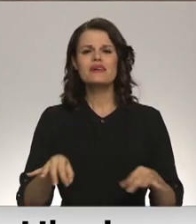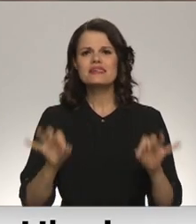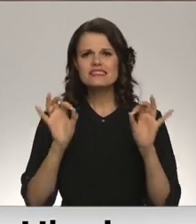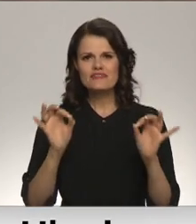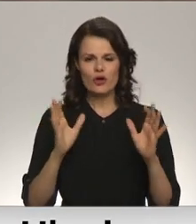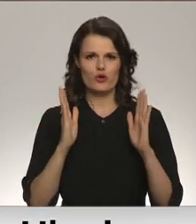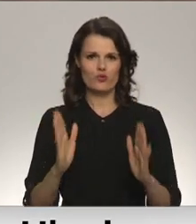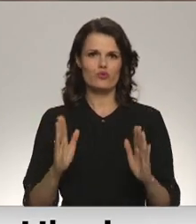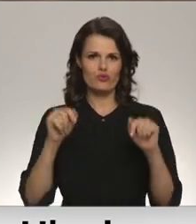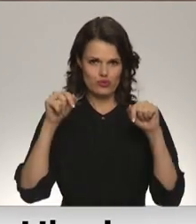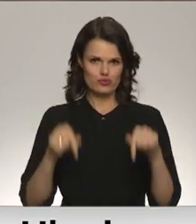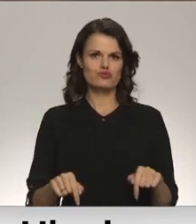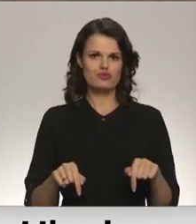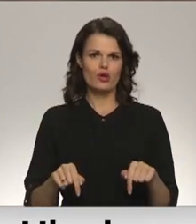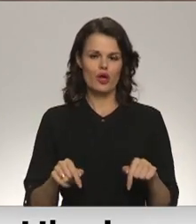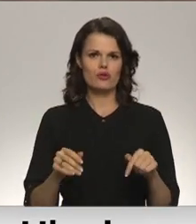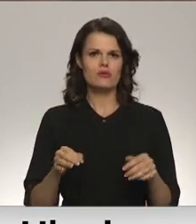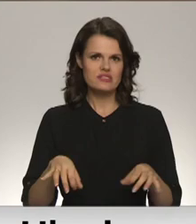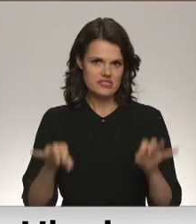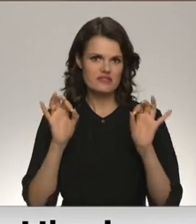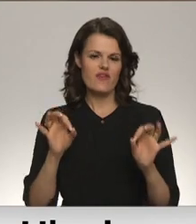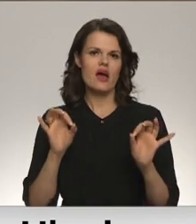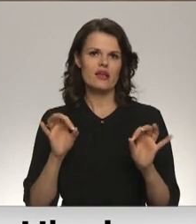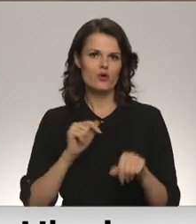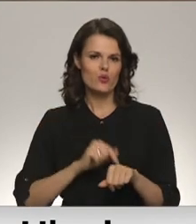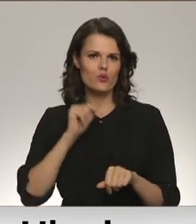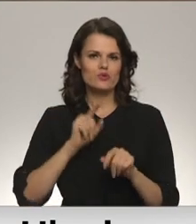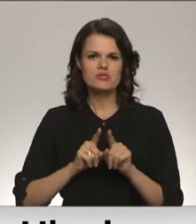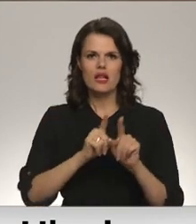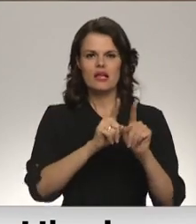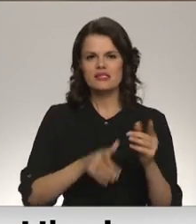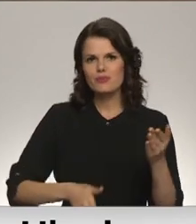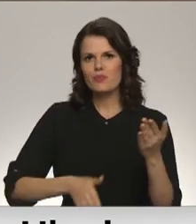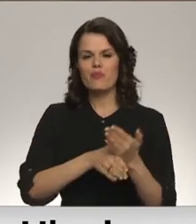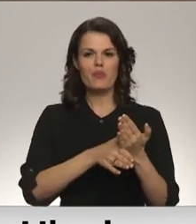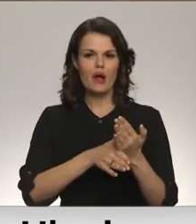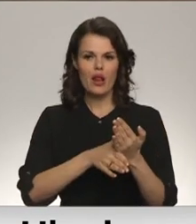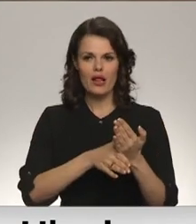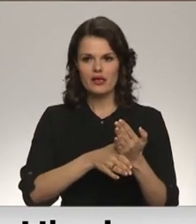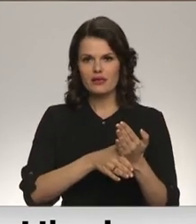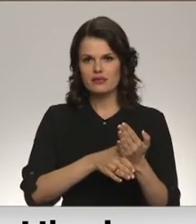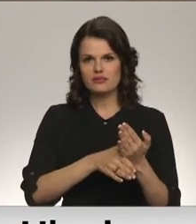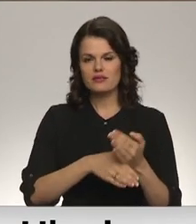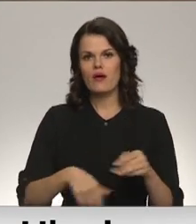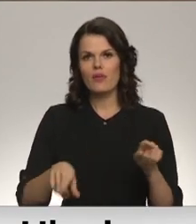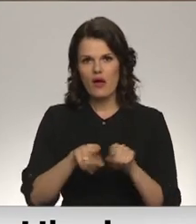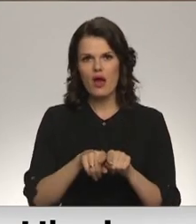būt šeit, būtiski, nezinu, just līdzi palīdzēt.